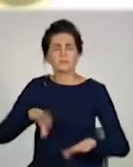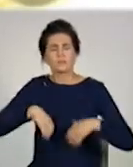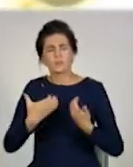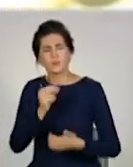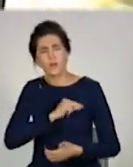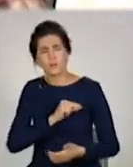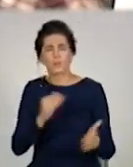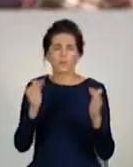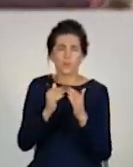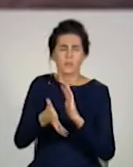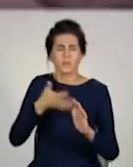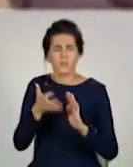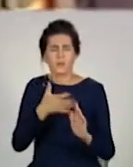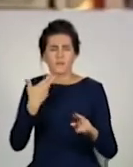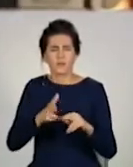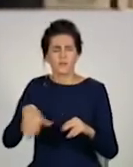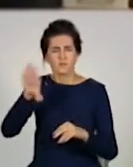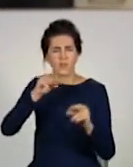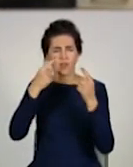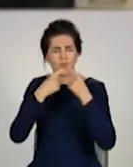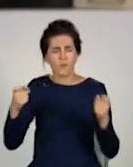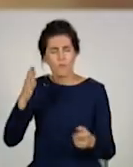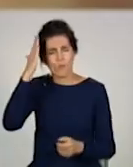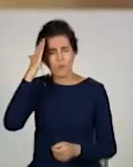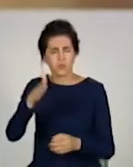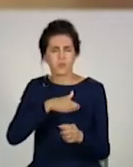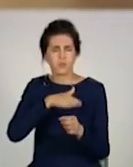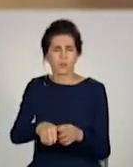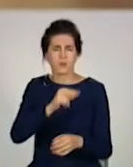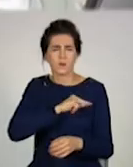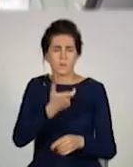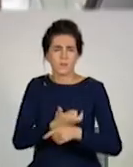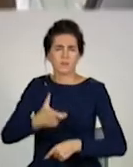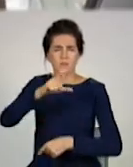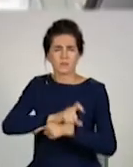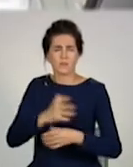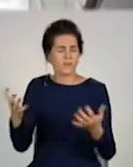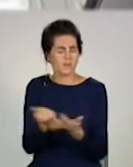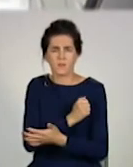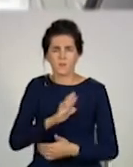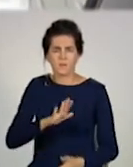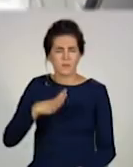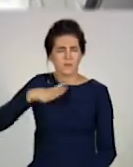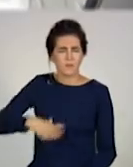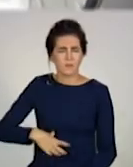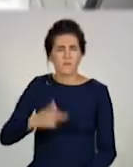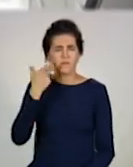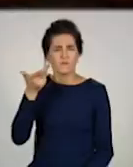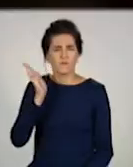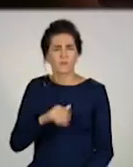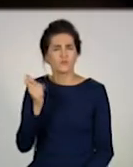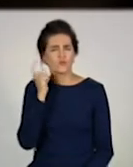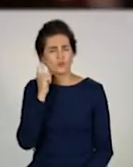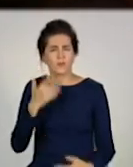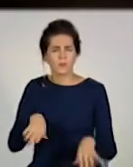і невичерпний потік інформації. Мозок такої роботи на максималках не витримує. Тож все частіше чує від